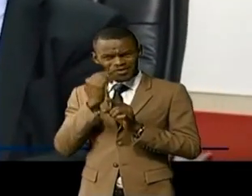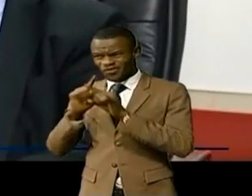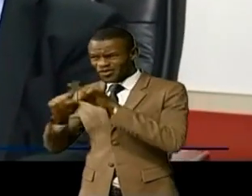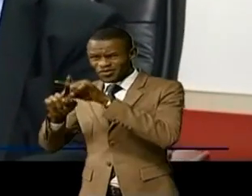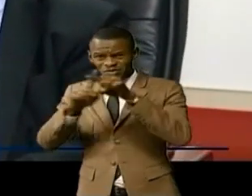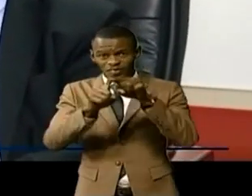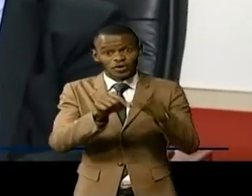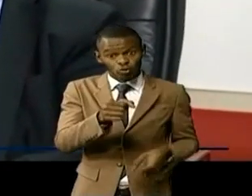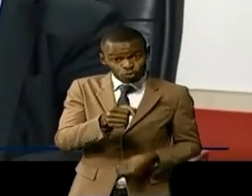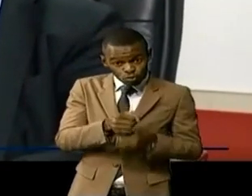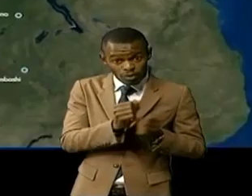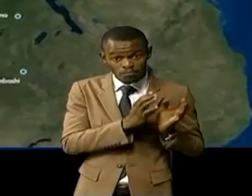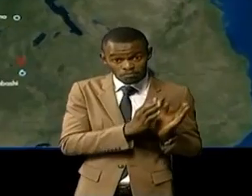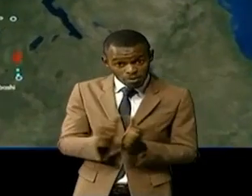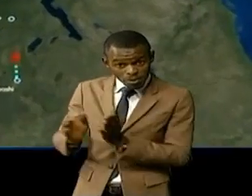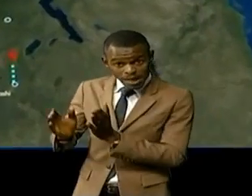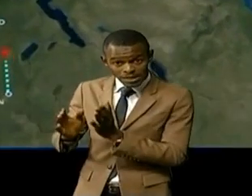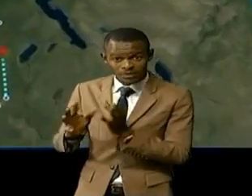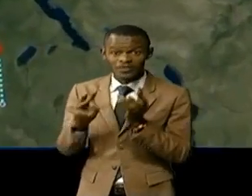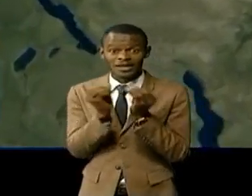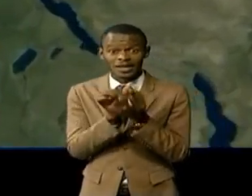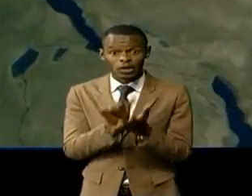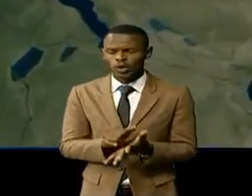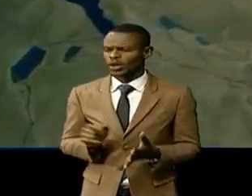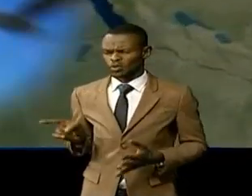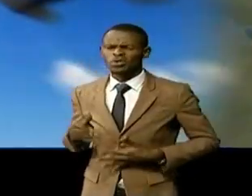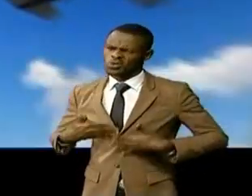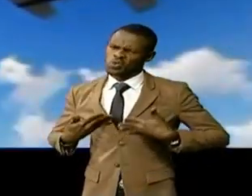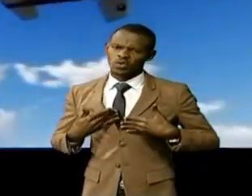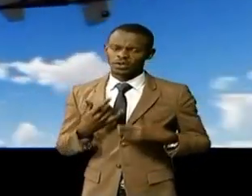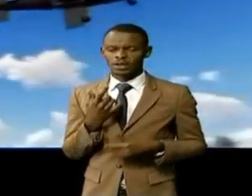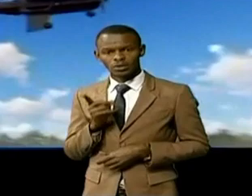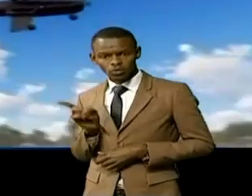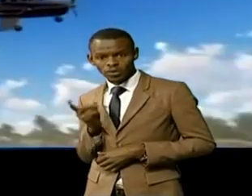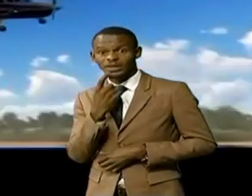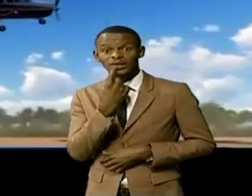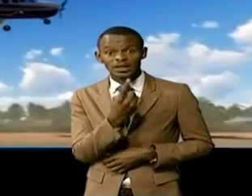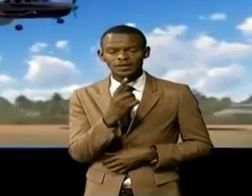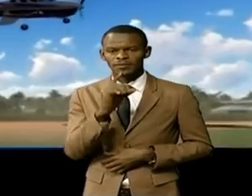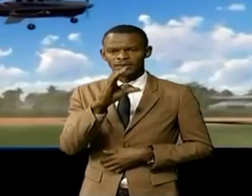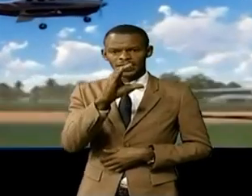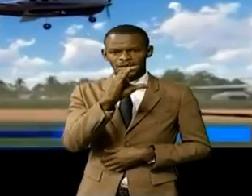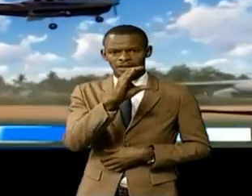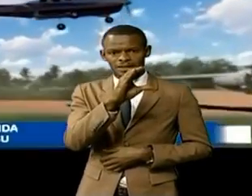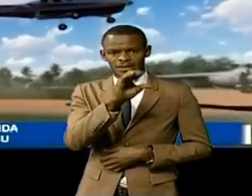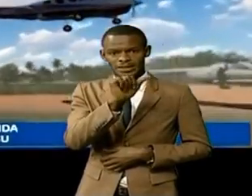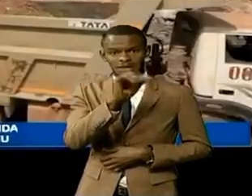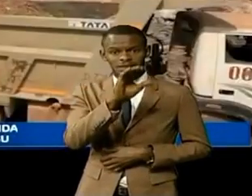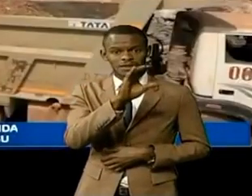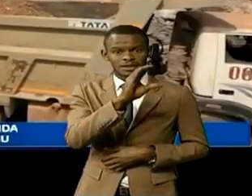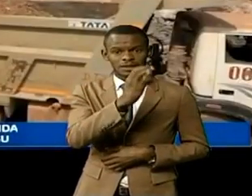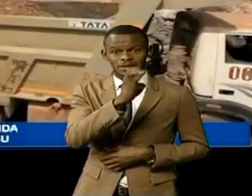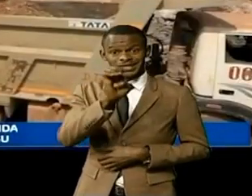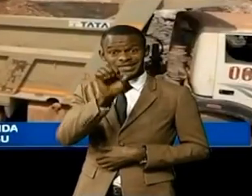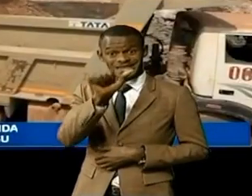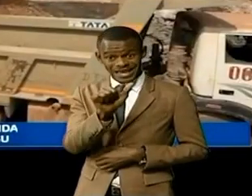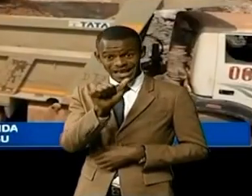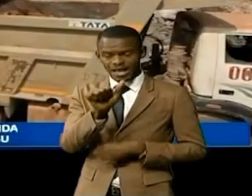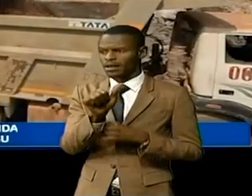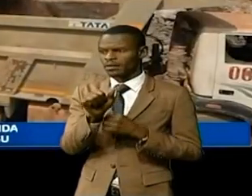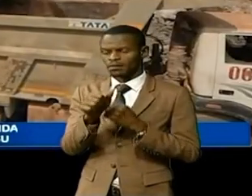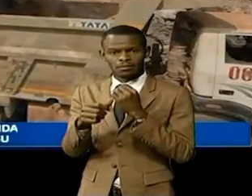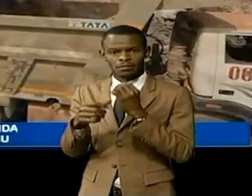préparatifs. Antonio Pedro a réitéré la volonté de la CEA de mobiliser des investisseurs, négociants